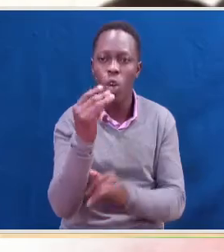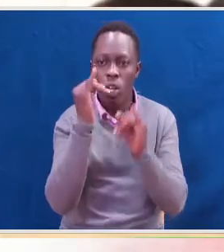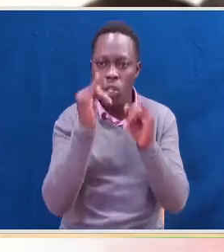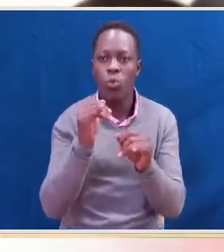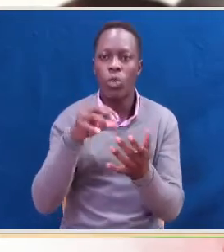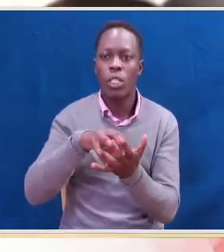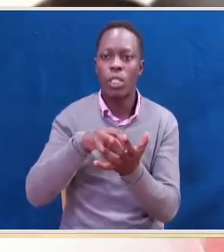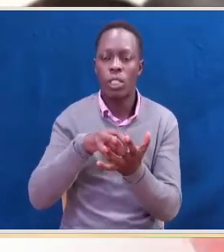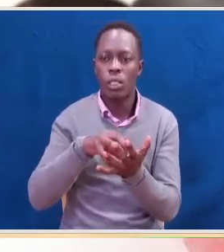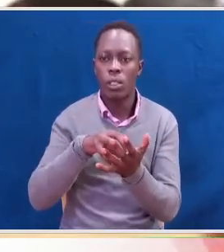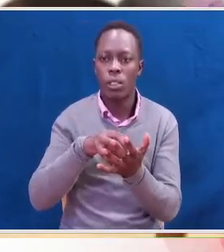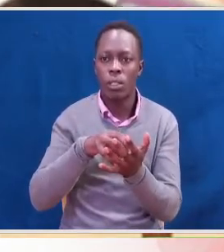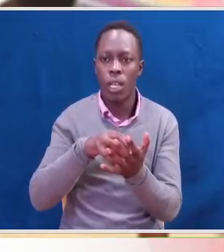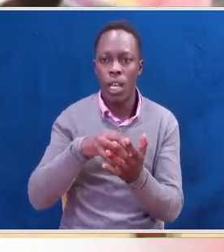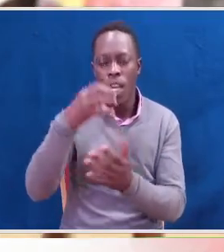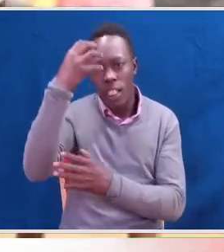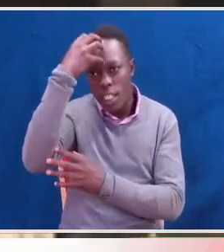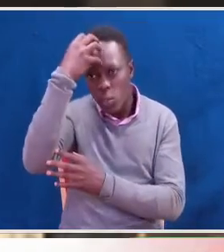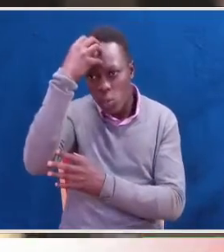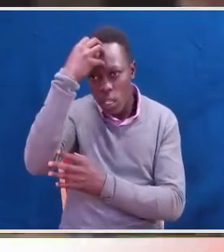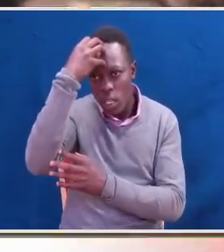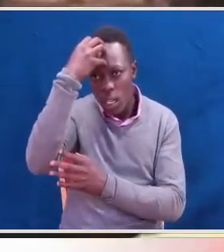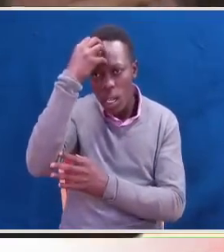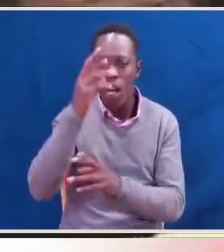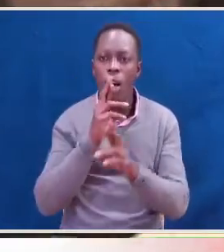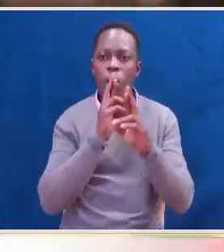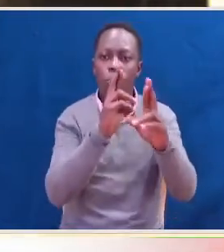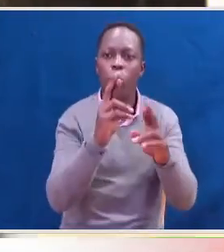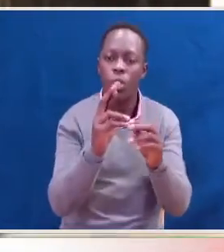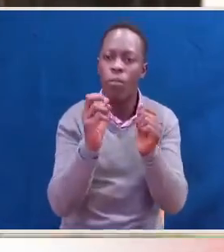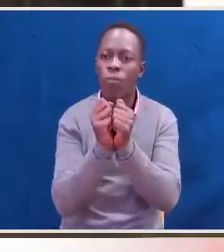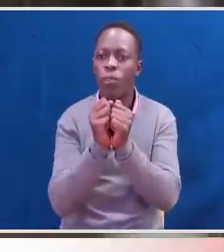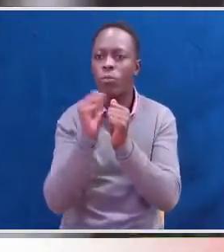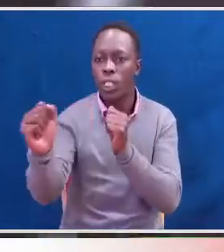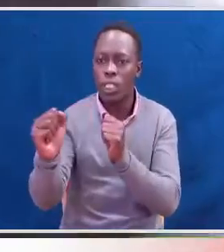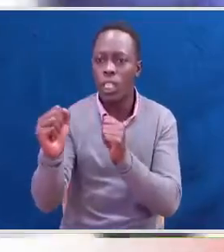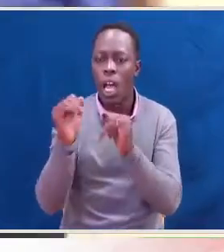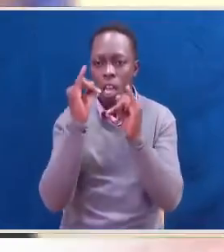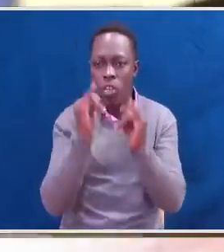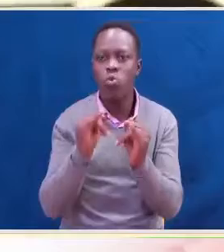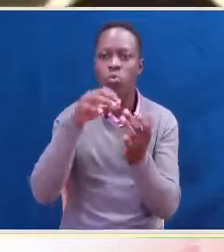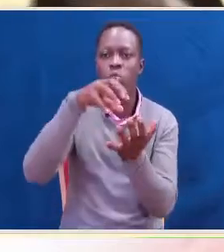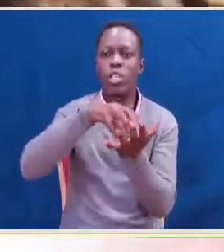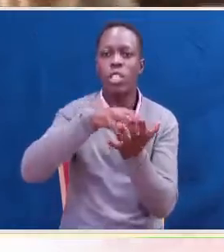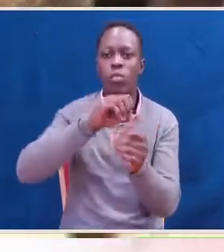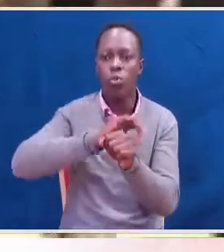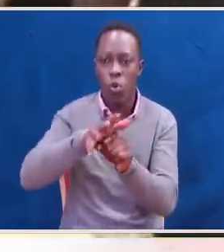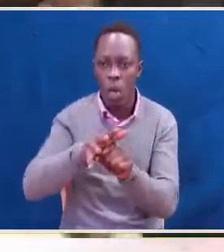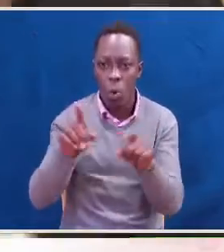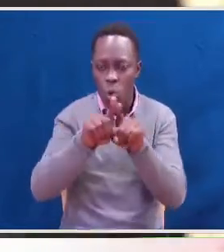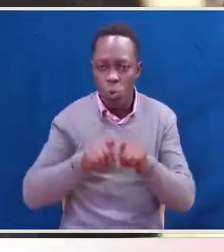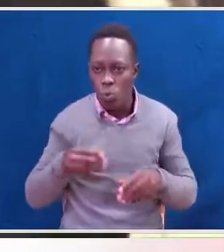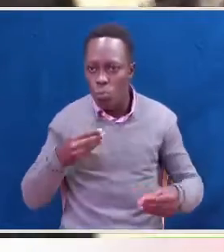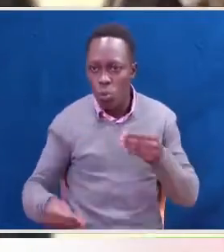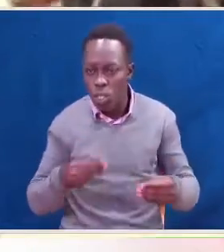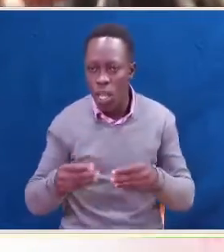Korona. Kaunti ya Trans Nzoia kwa upande wake imeripoti visa 15 vipya, huku kaunti za Busia,